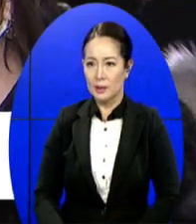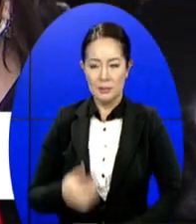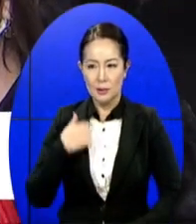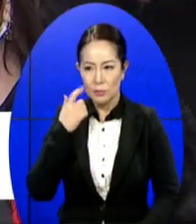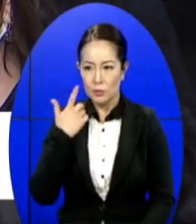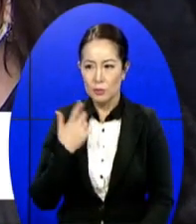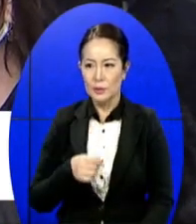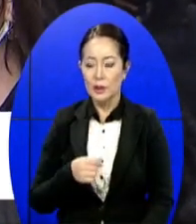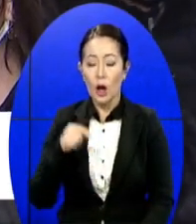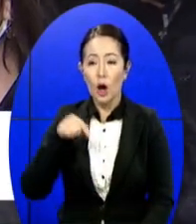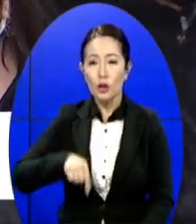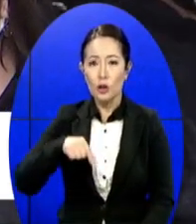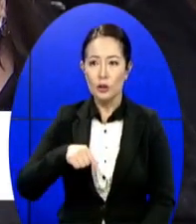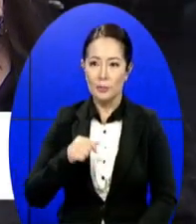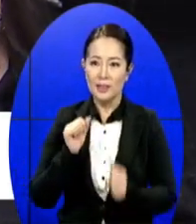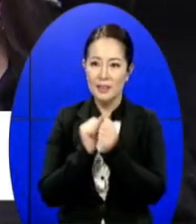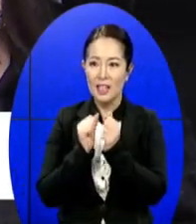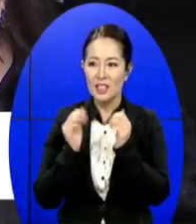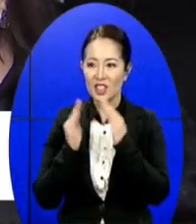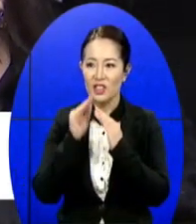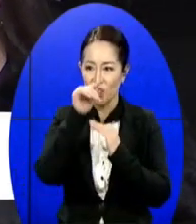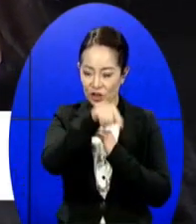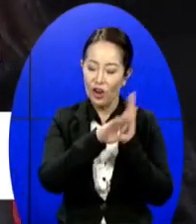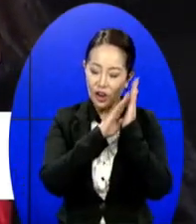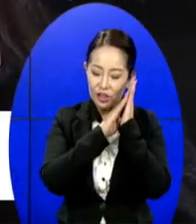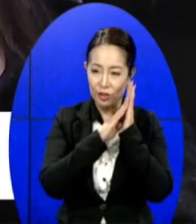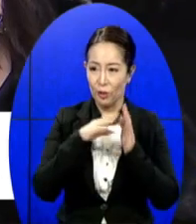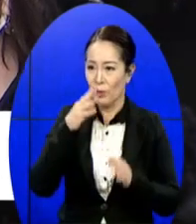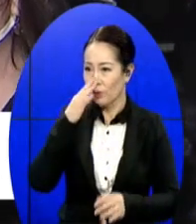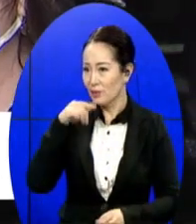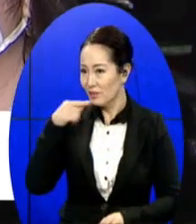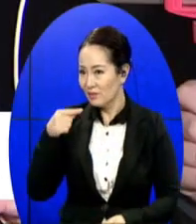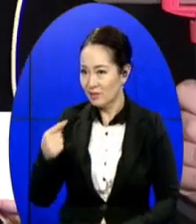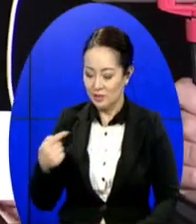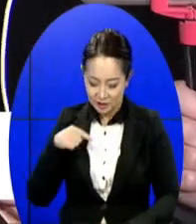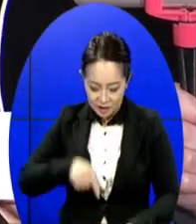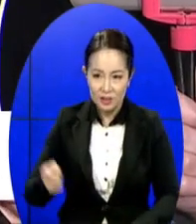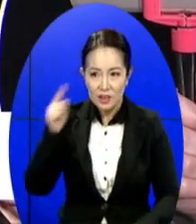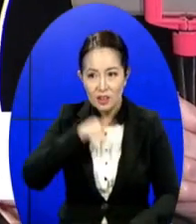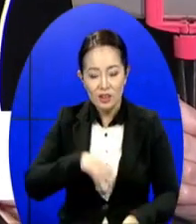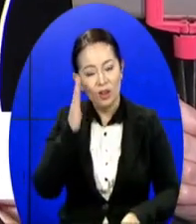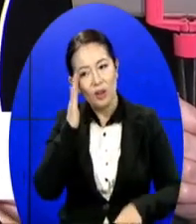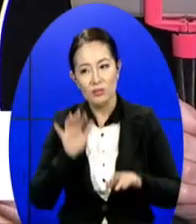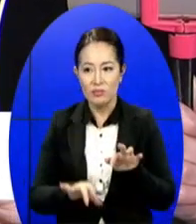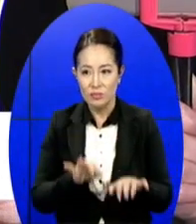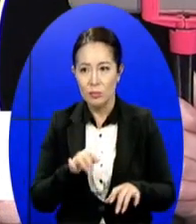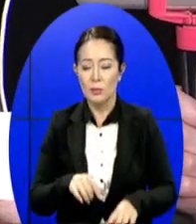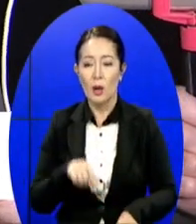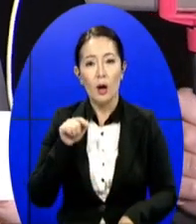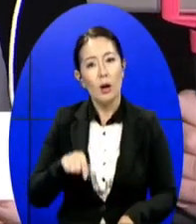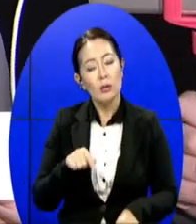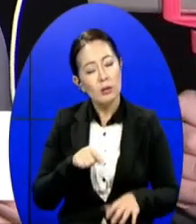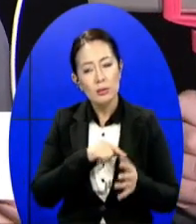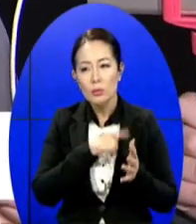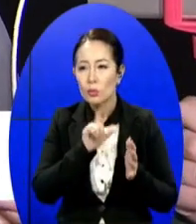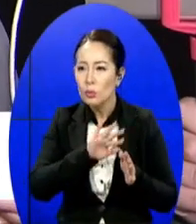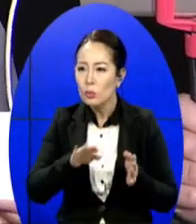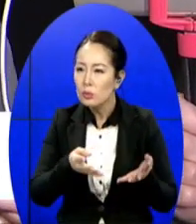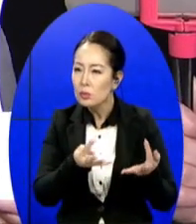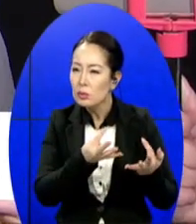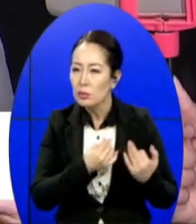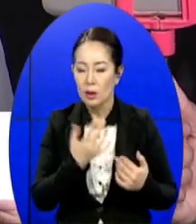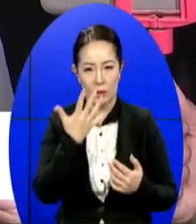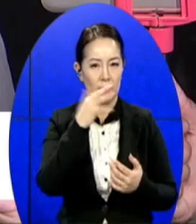Өнөөдөр өгнө би нээцэн дооно гэж хэлээд тэгээд энэ шансах. Энд отоогоор нэг 50 орлоо баг